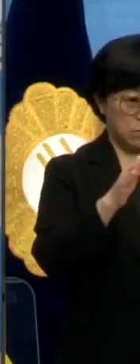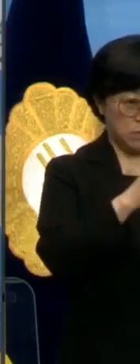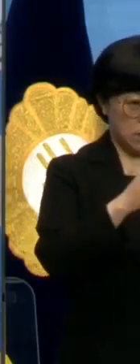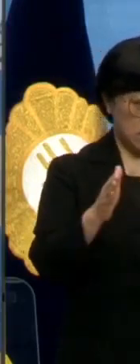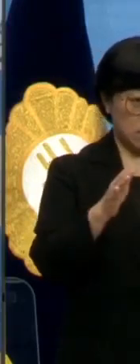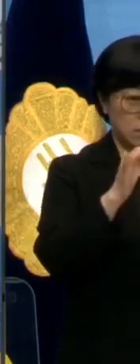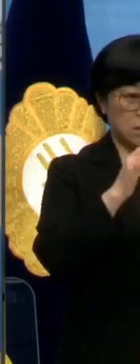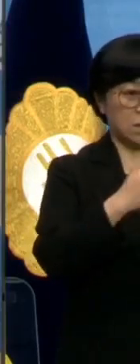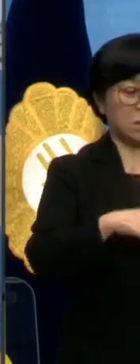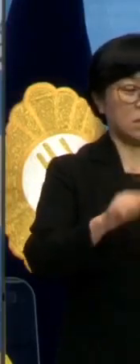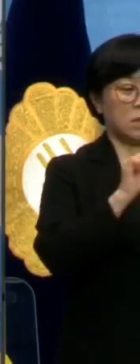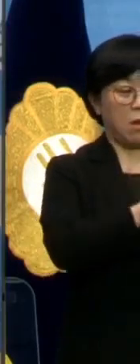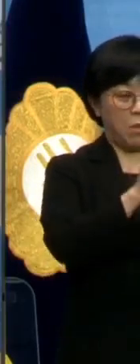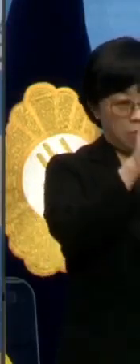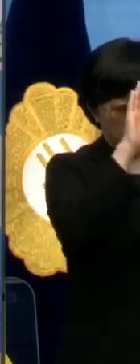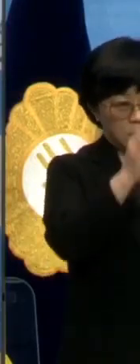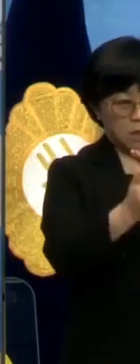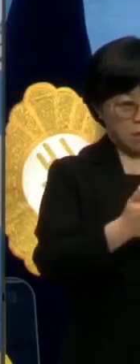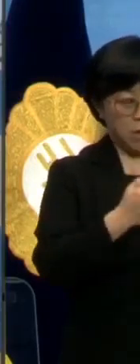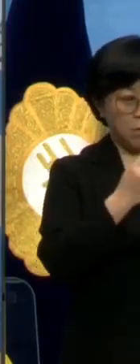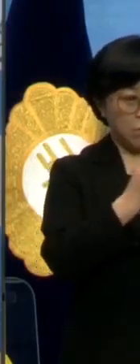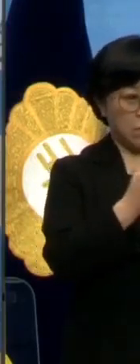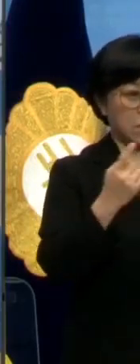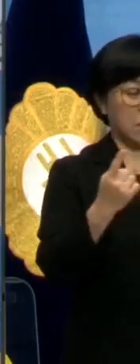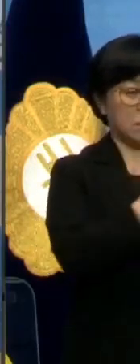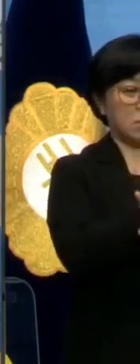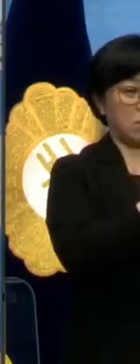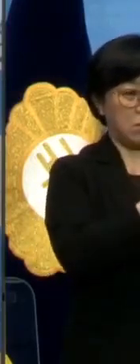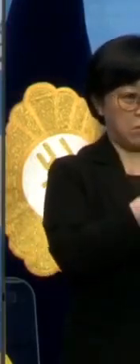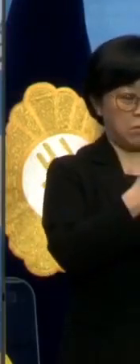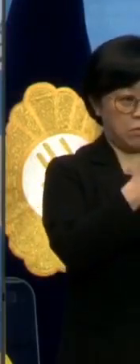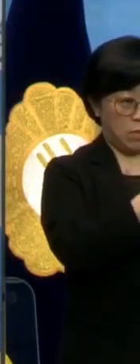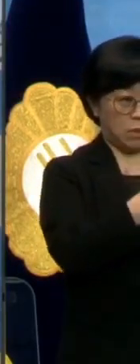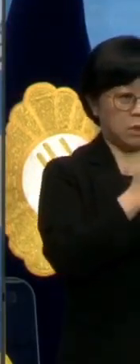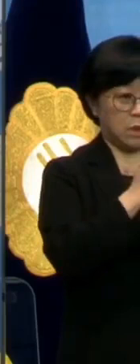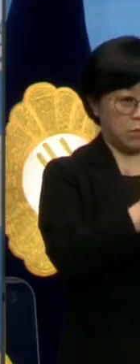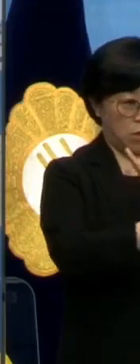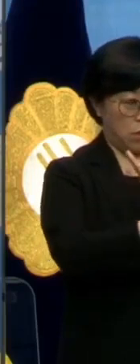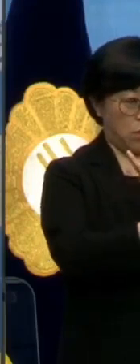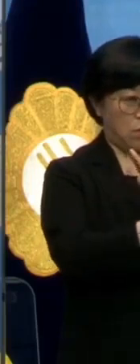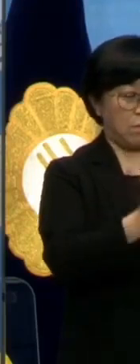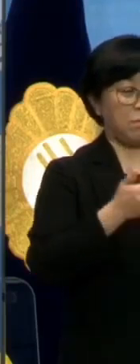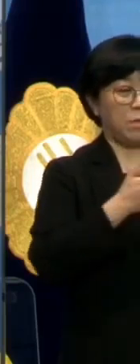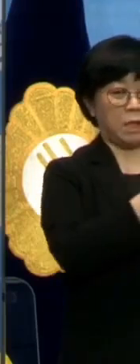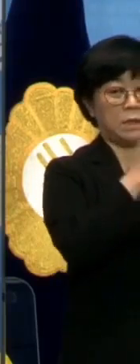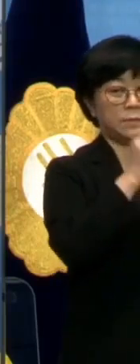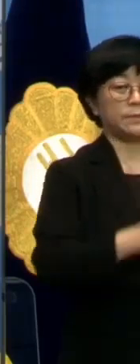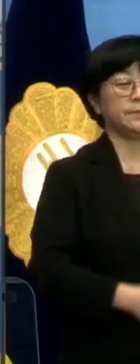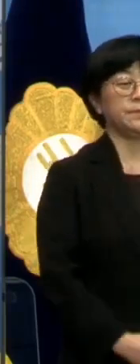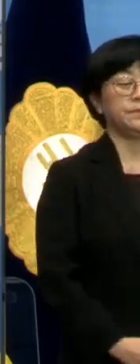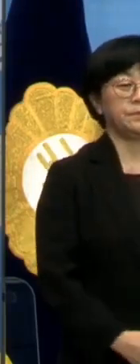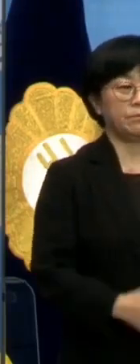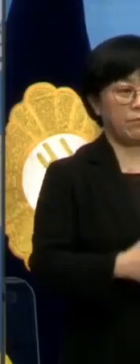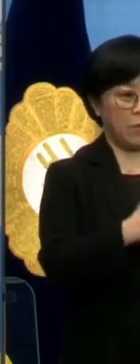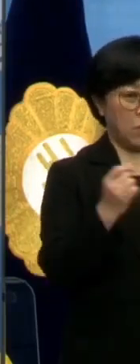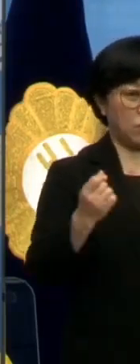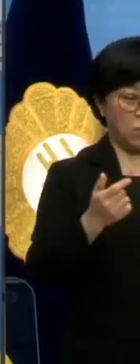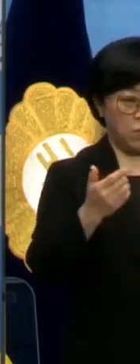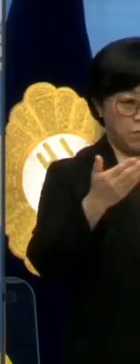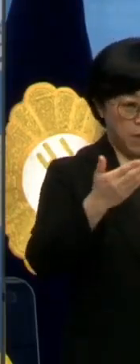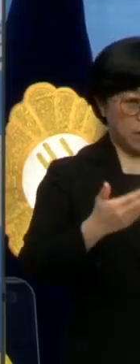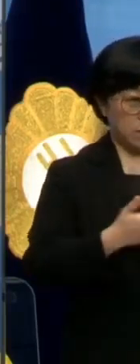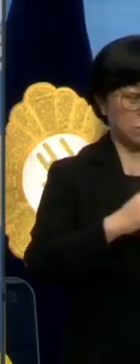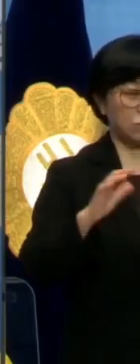마련하는 감염병 예방법 개정안을 대표 발의했습니다. 공동 발의해 주신